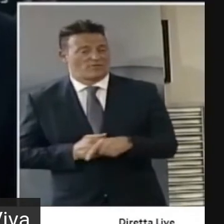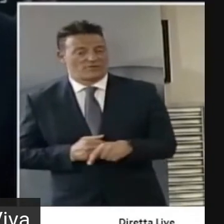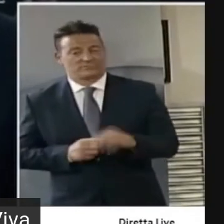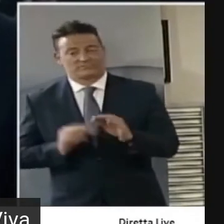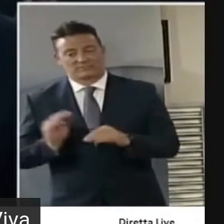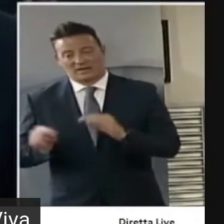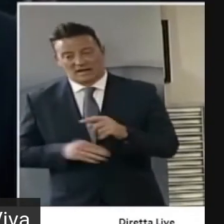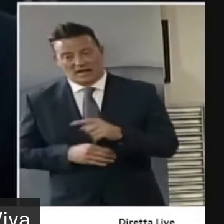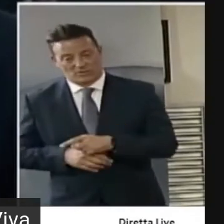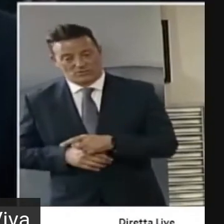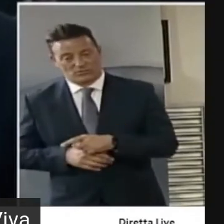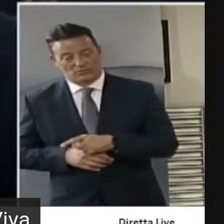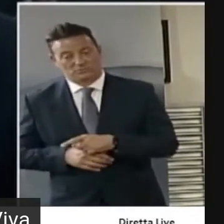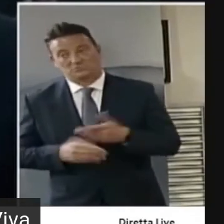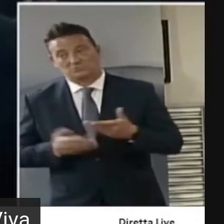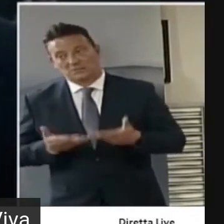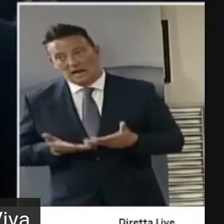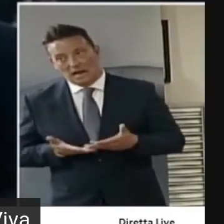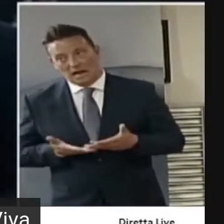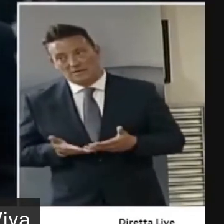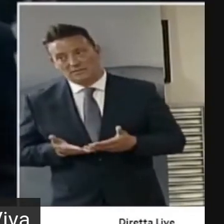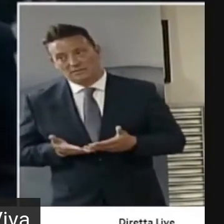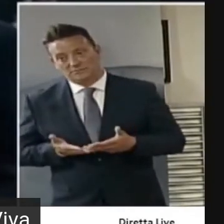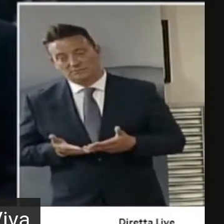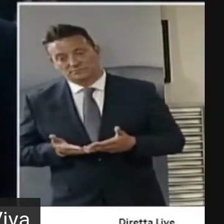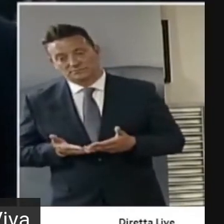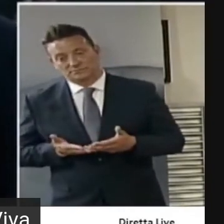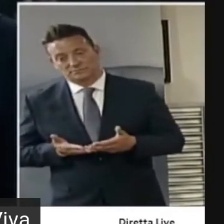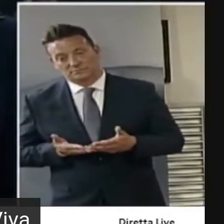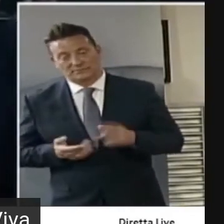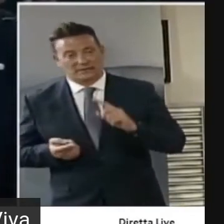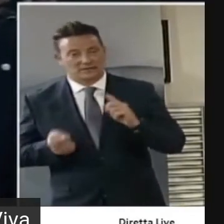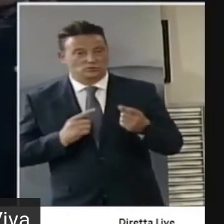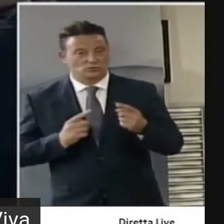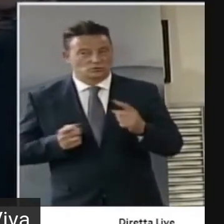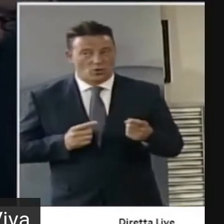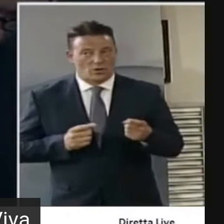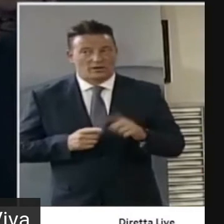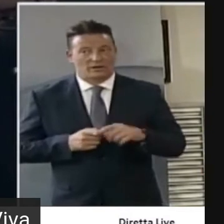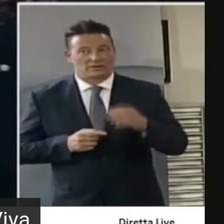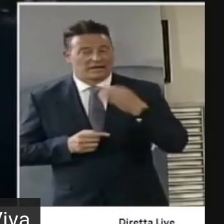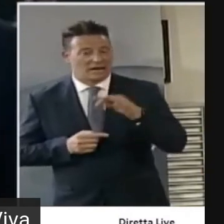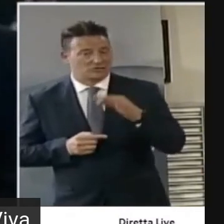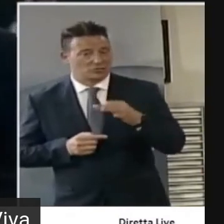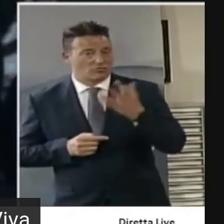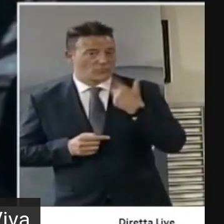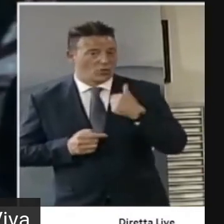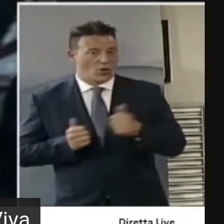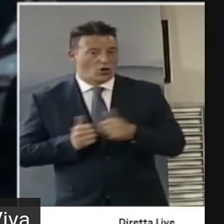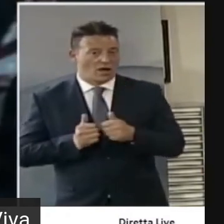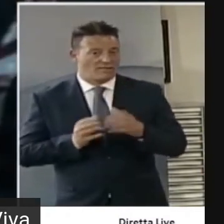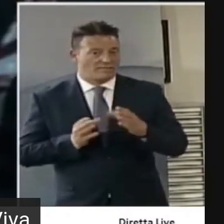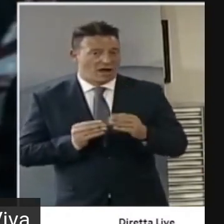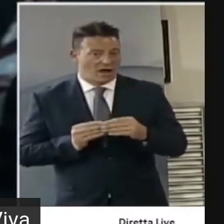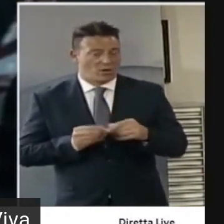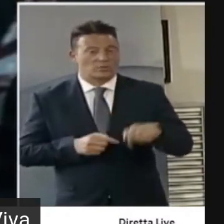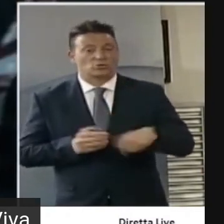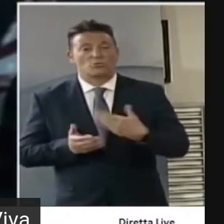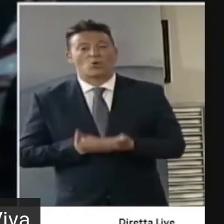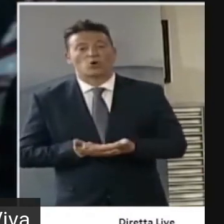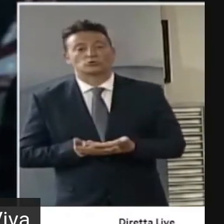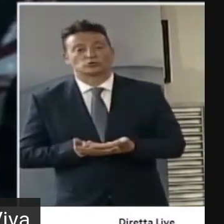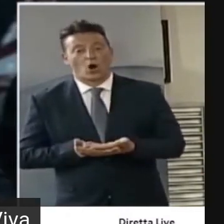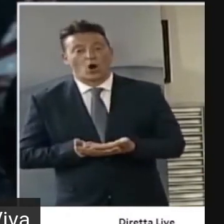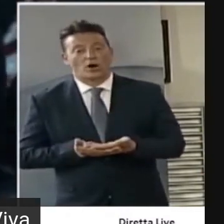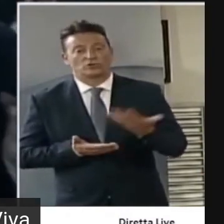chiedo, magari a valle della discussione, delle dichiarazioni che vorranno i colleghi fare, perché questa è una mozione che